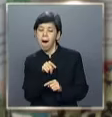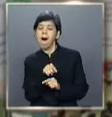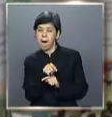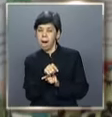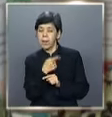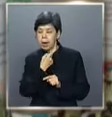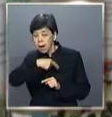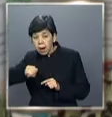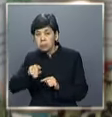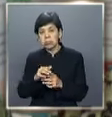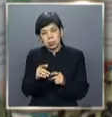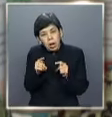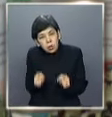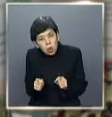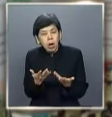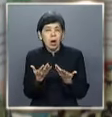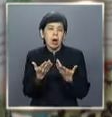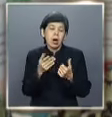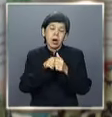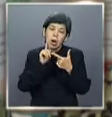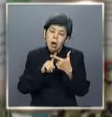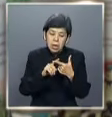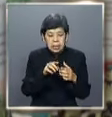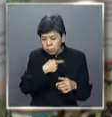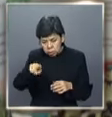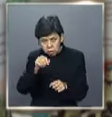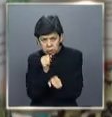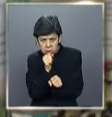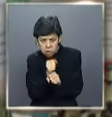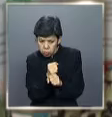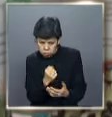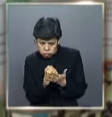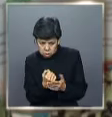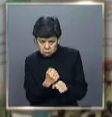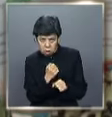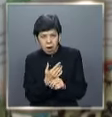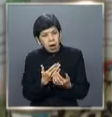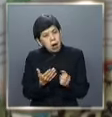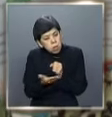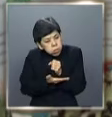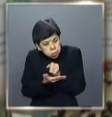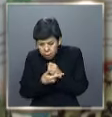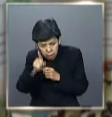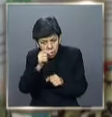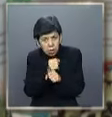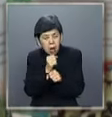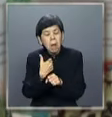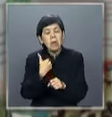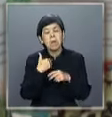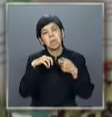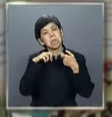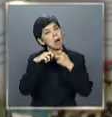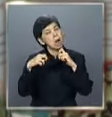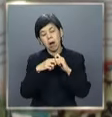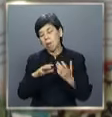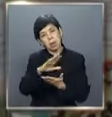ไม่ว่าจะเอาไปค้ามนุษย์ไม่ว่าจะเอาไปแสวงผลประโยชน์ต่างๆให้ค้ายาบ้าง ซึ่งมันเป็นปัญหา